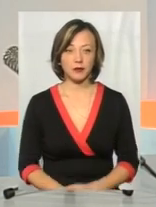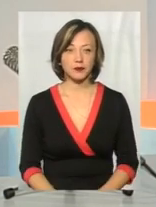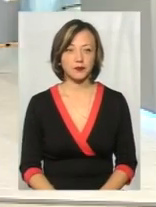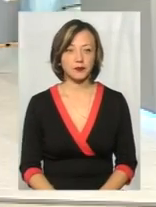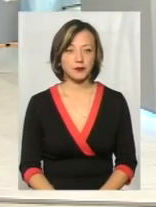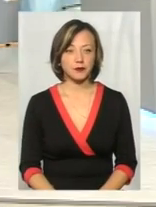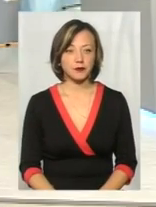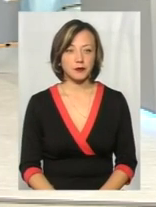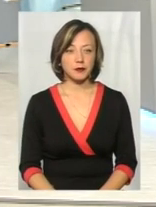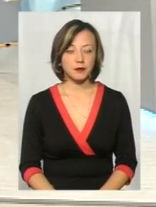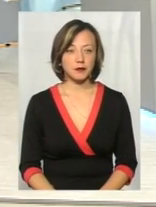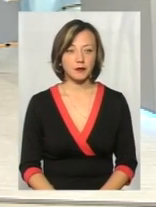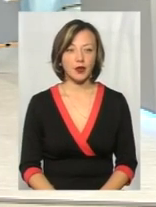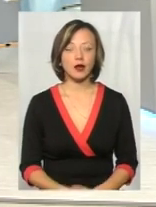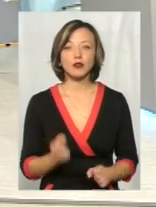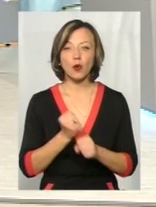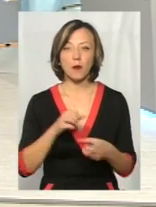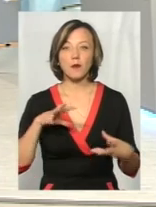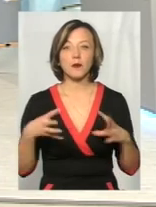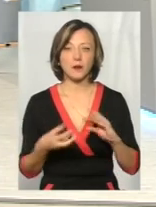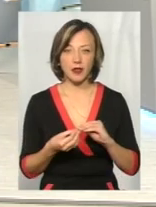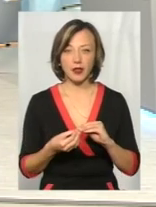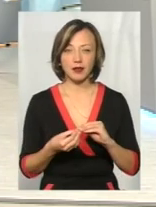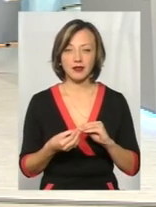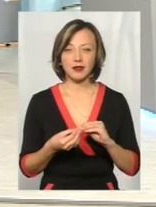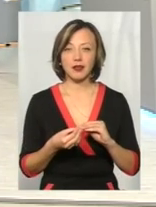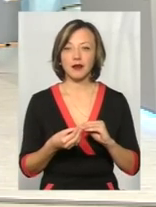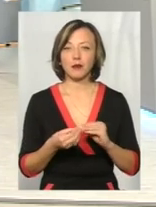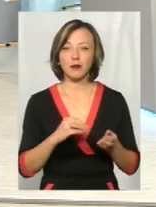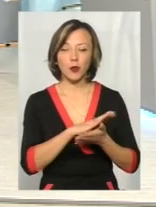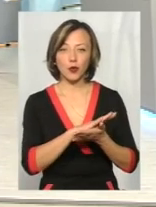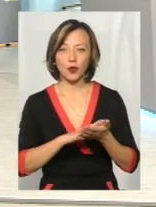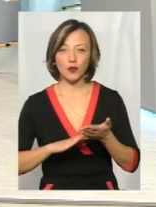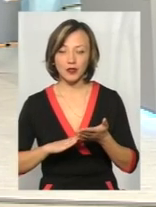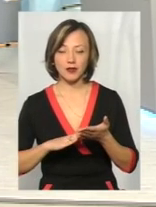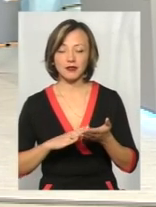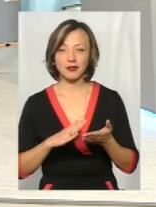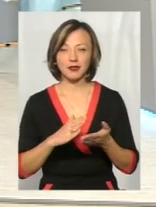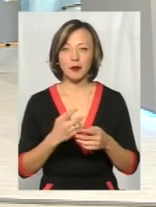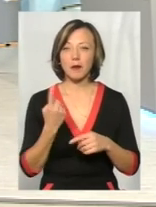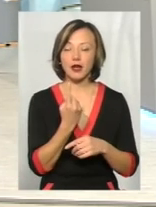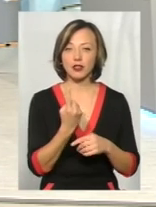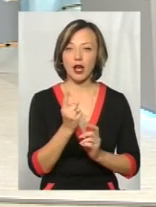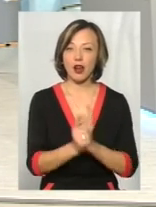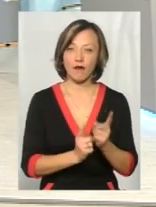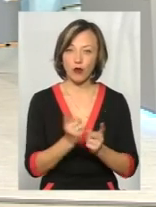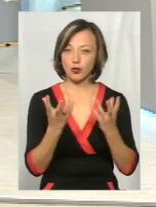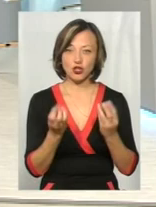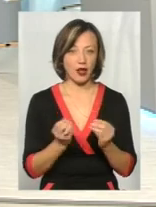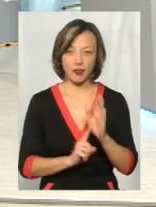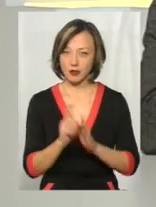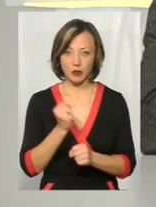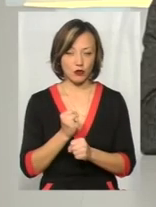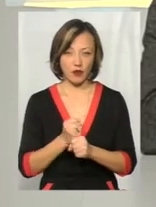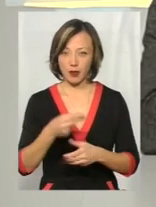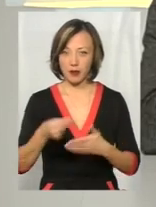Що ж, давайте підведемо таку три крапки, точніше, не рисочку, а три крапки. Перше, реформа ще не запрацювала,